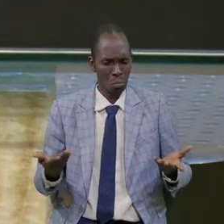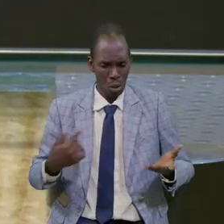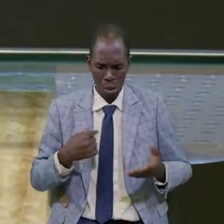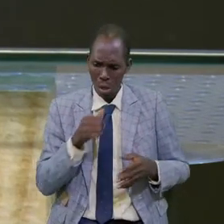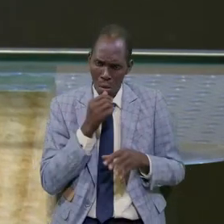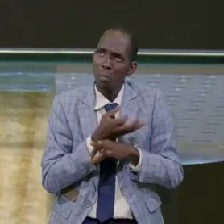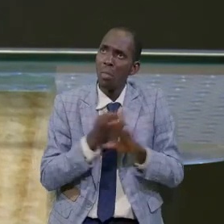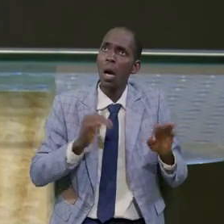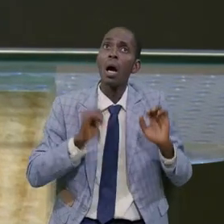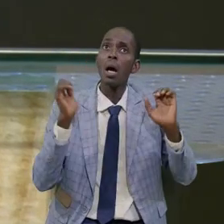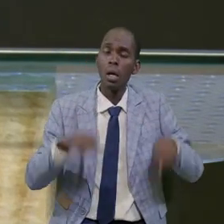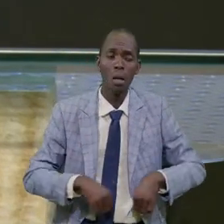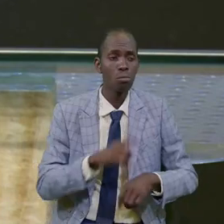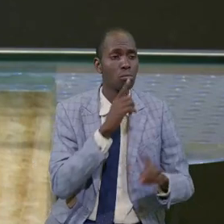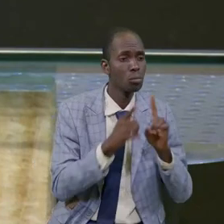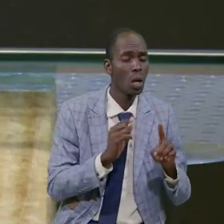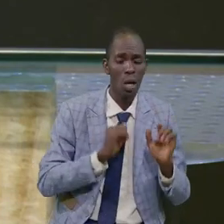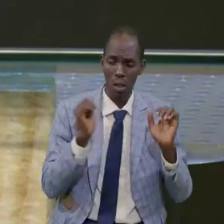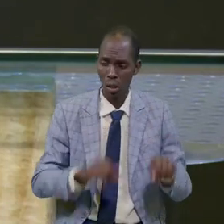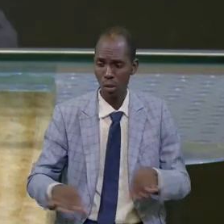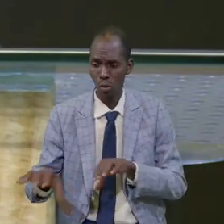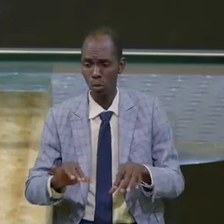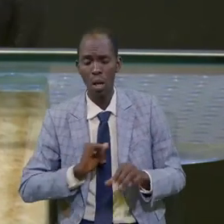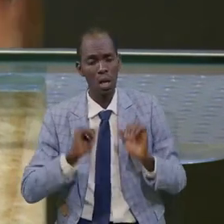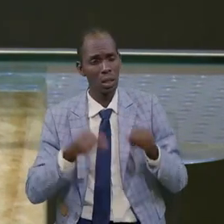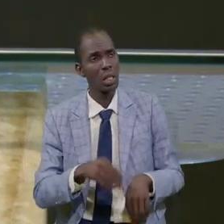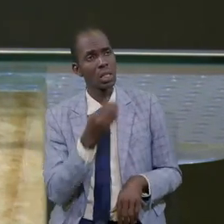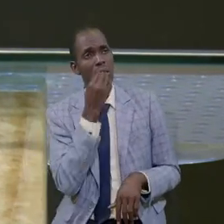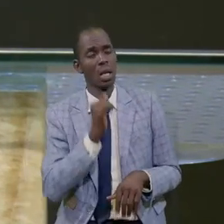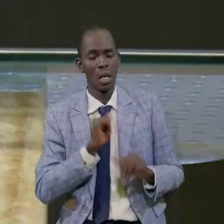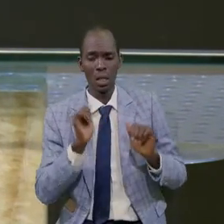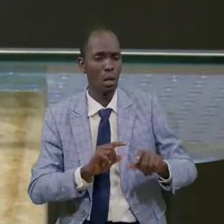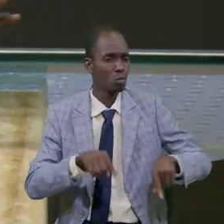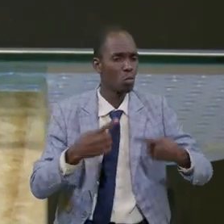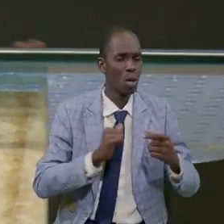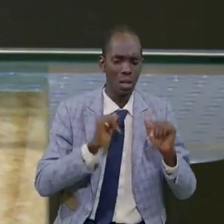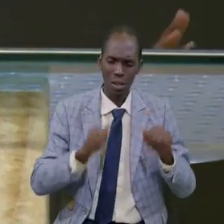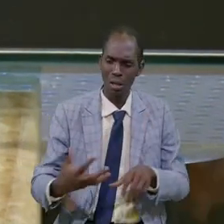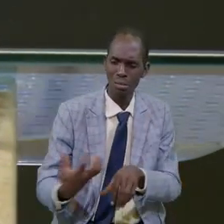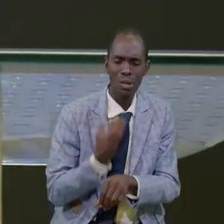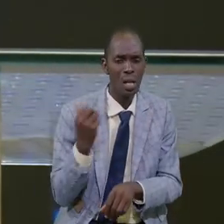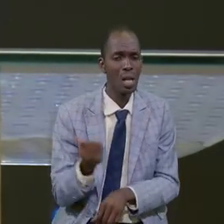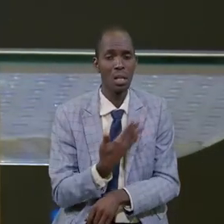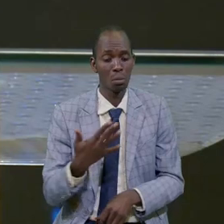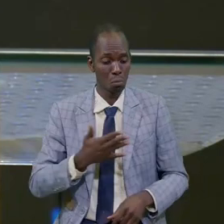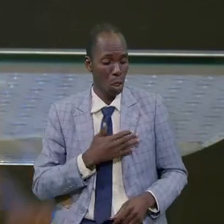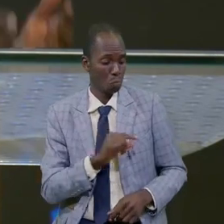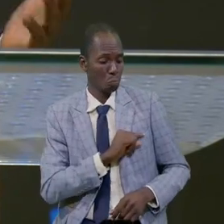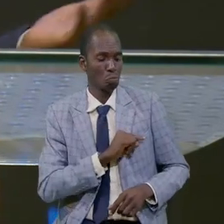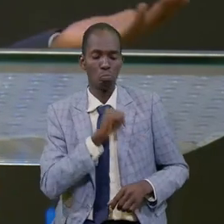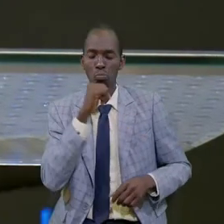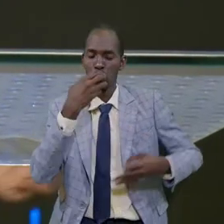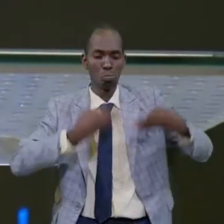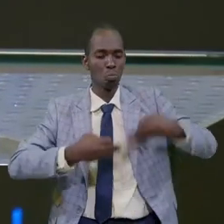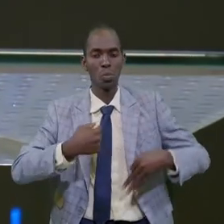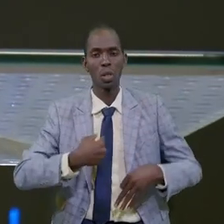justifié, je peux faire, je peux dire, je peux aller, je peux manger, je peux prendre tout ce que je veux, ma conscience ne me